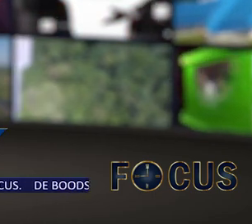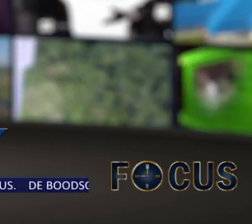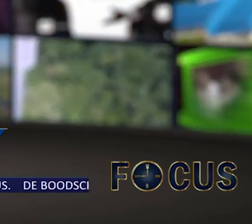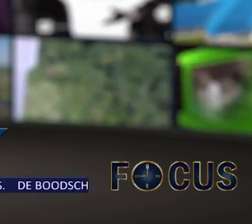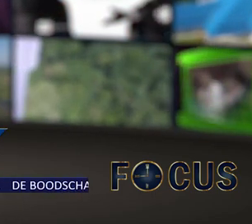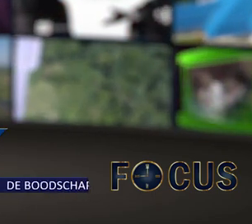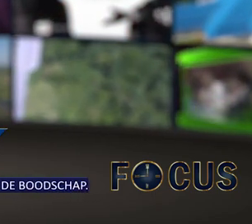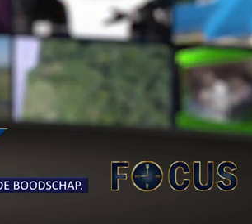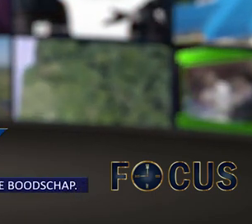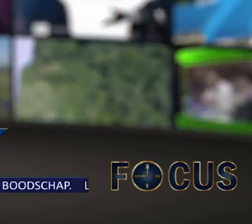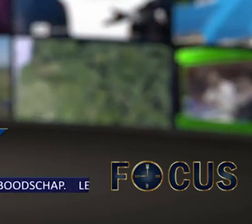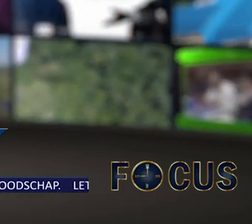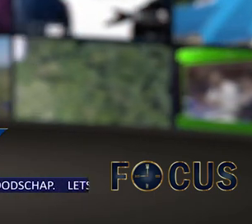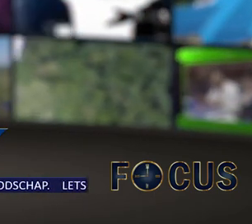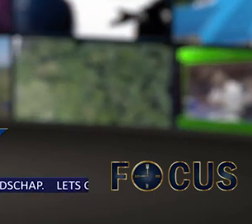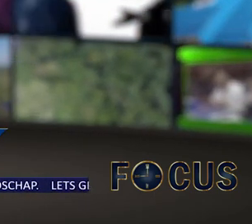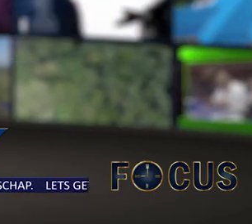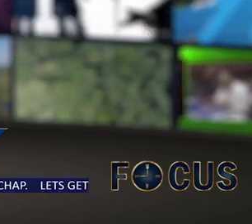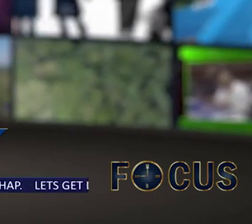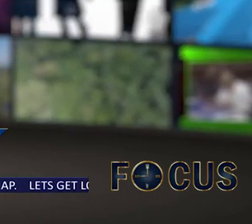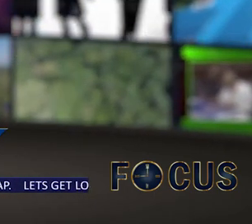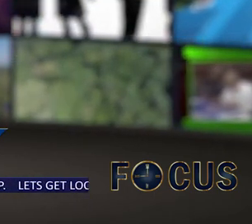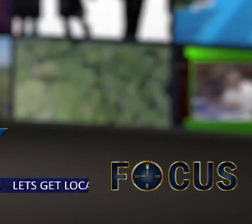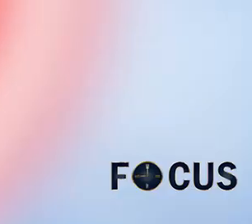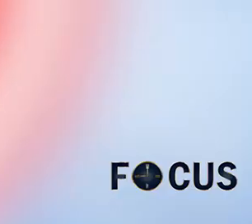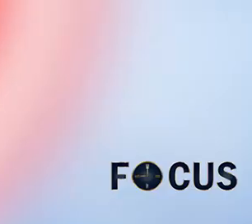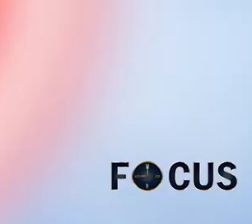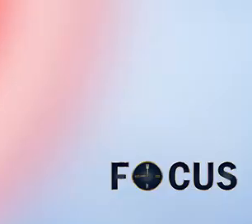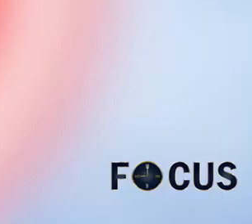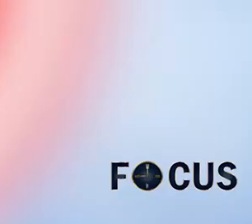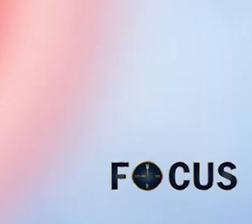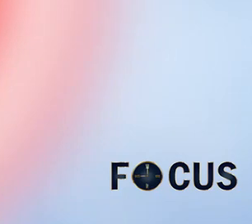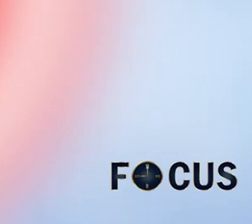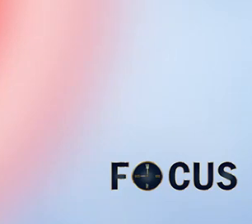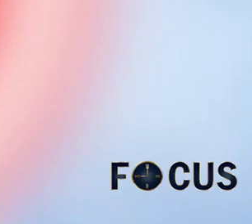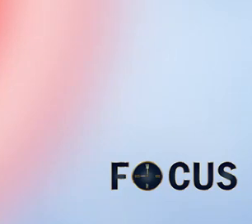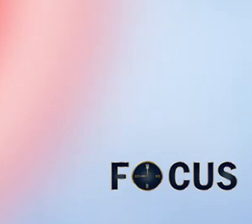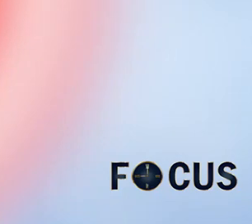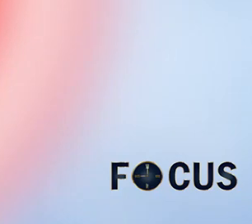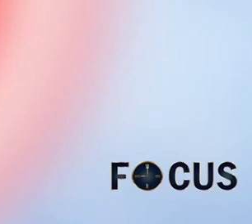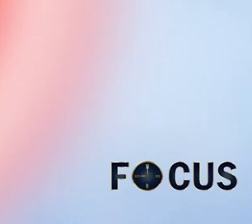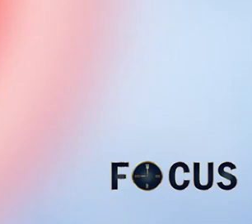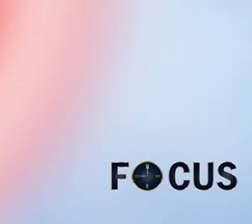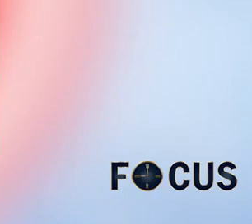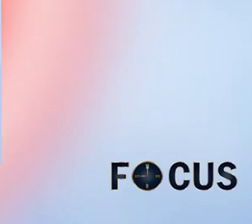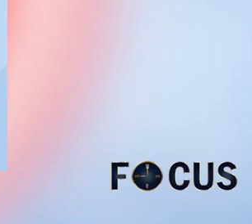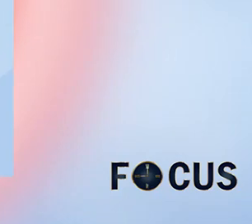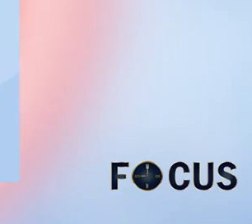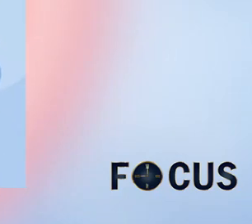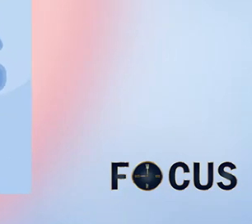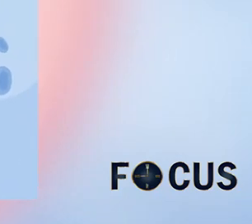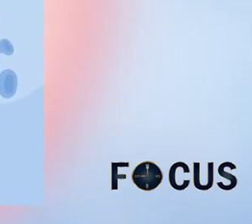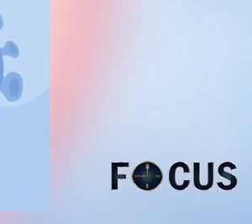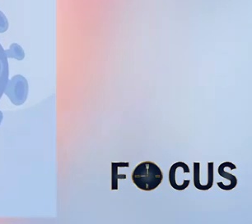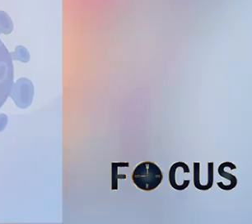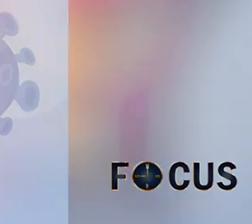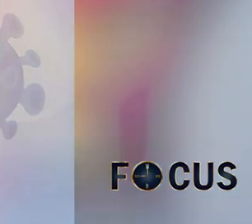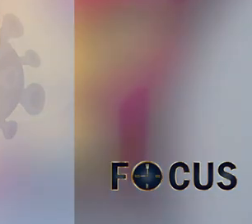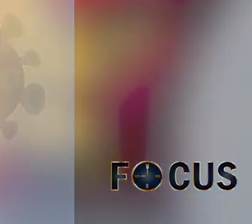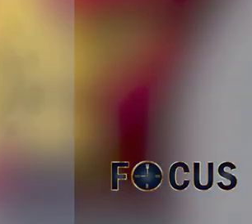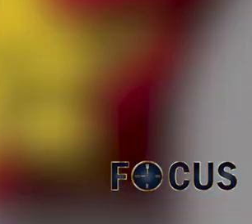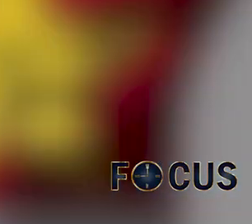President Chandrika Prasad Santokhi is van mening dat wij met z'n allen ervoor moeten zorgen dat het COVID-19-virus ingedamd